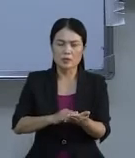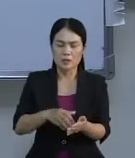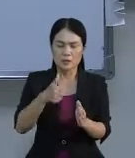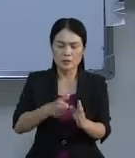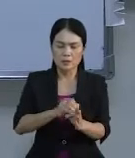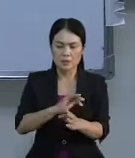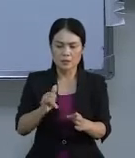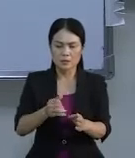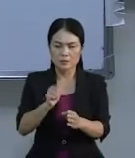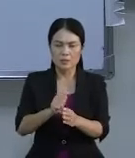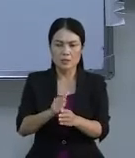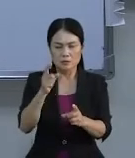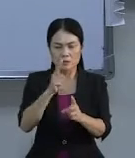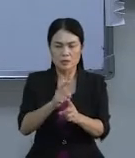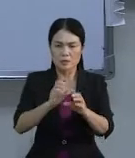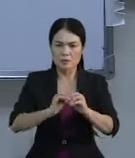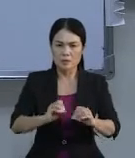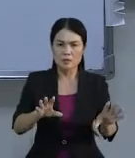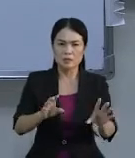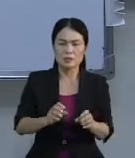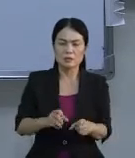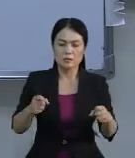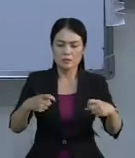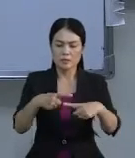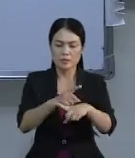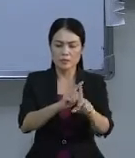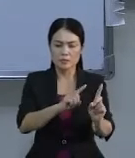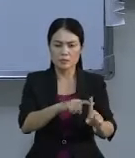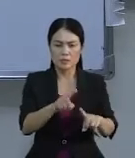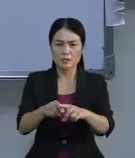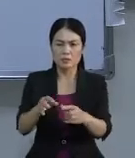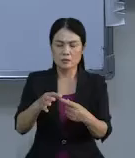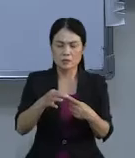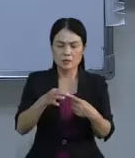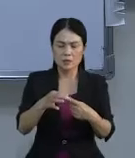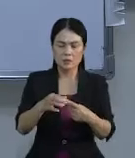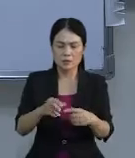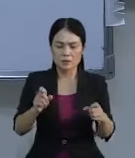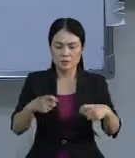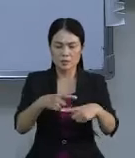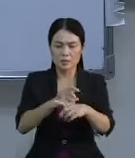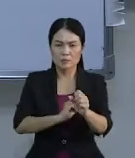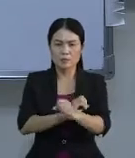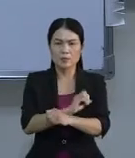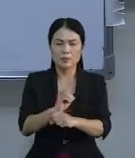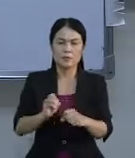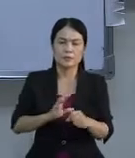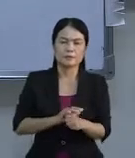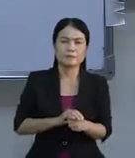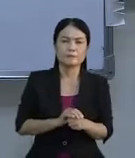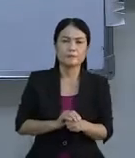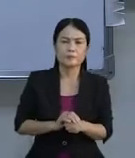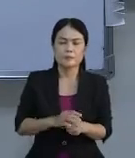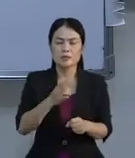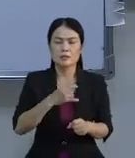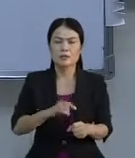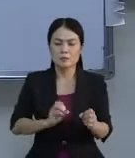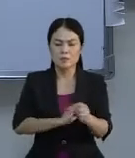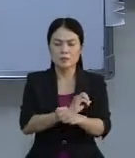កុលជែលបាទដើម្បីកម្ចាត់ពីមេរោគផ្សេងៗពិសេសនោះគឺមេរោគ COVID-19 ពីព្រោះ